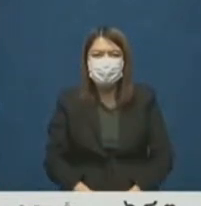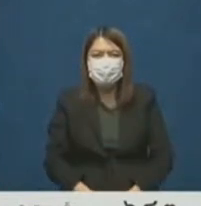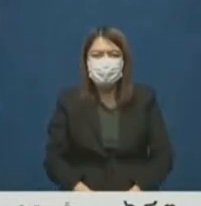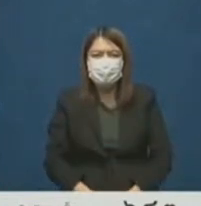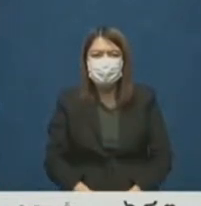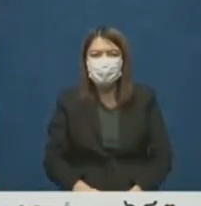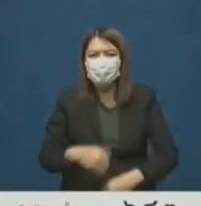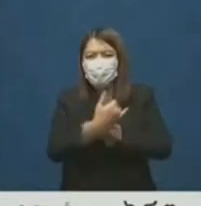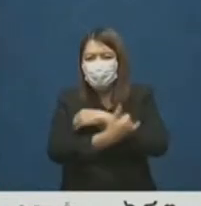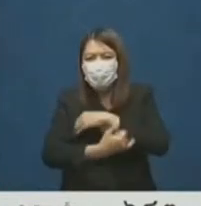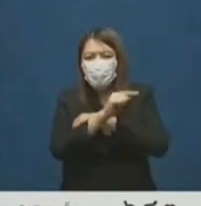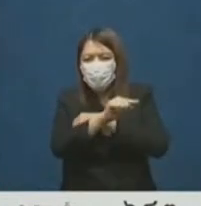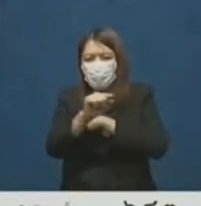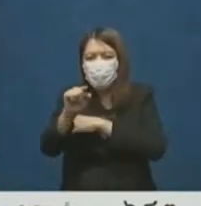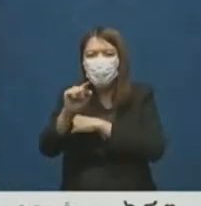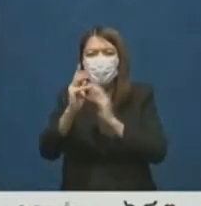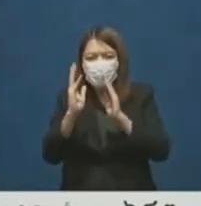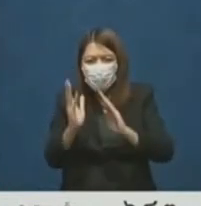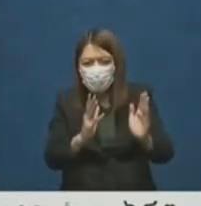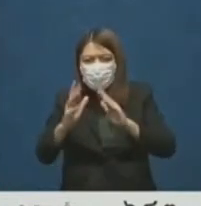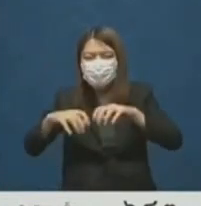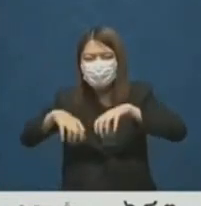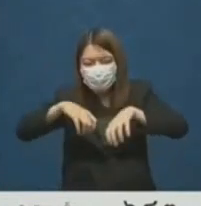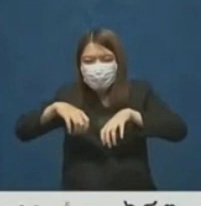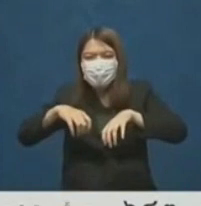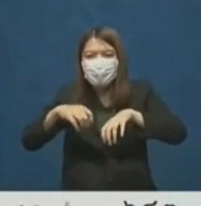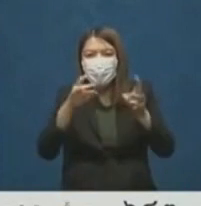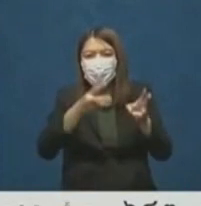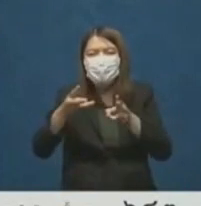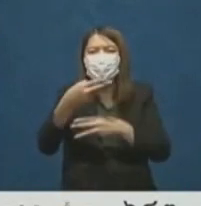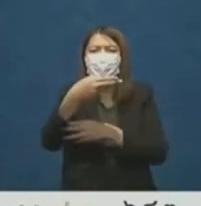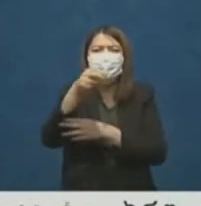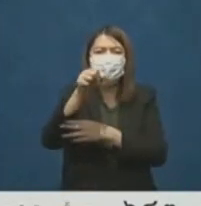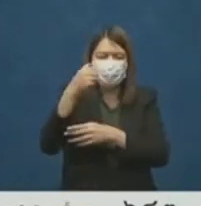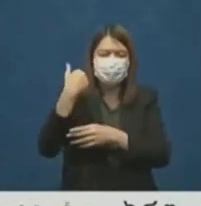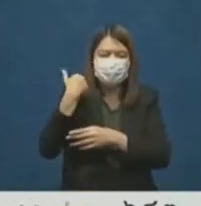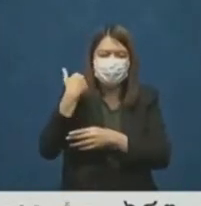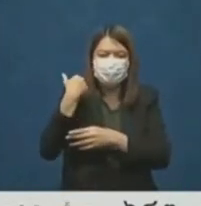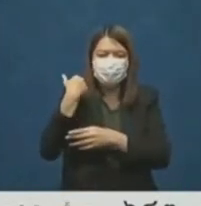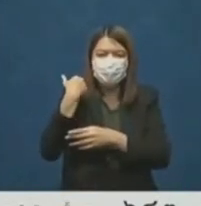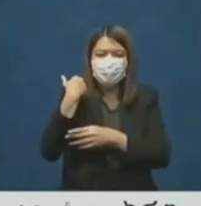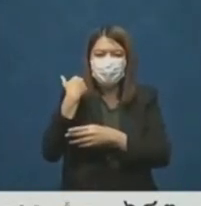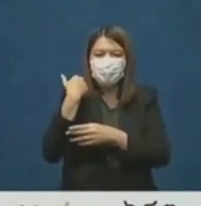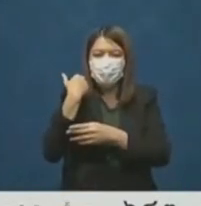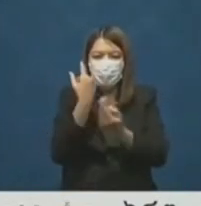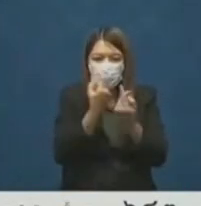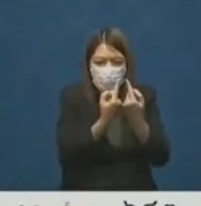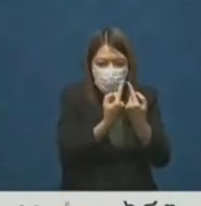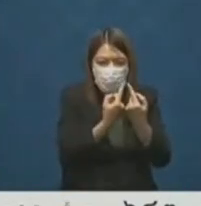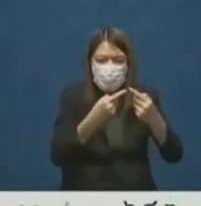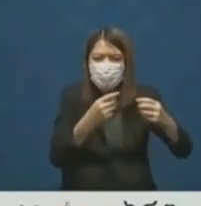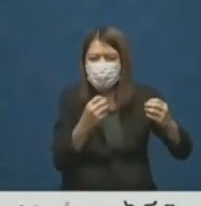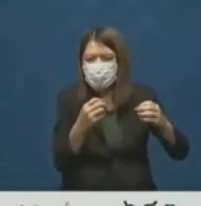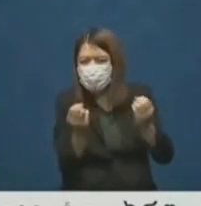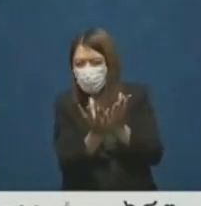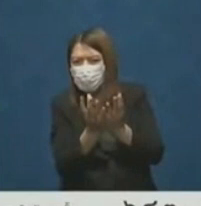านหลายประเทศเนี่ยใช้กระบวนการการศึกษาหลักสูตรวิธีการก่อให้เกิด